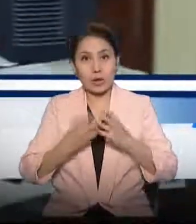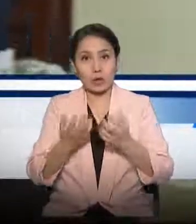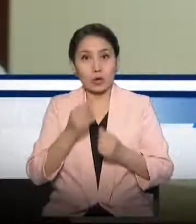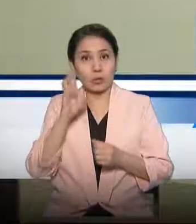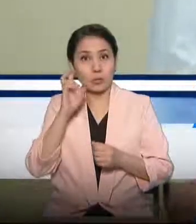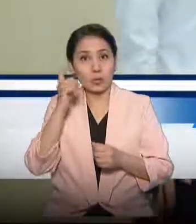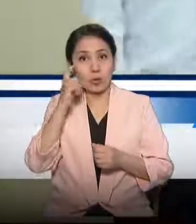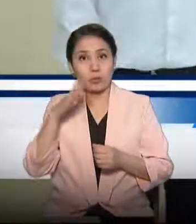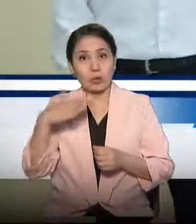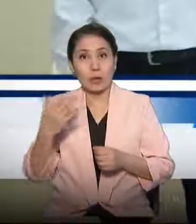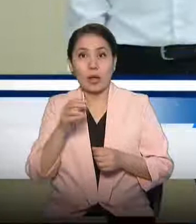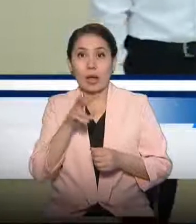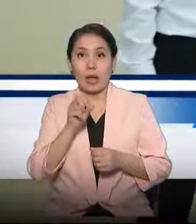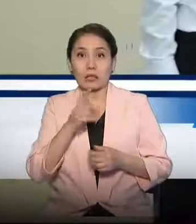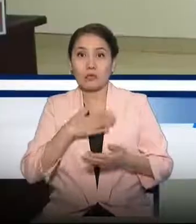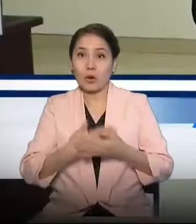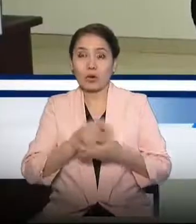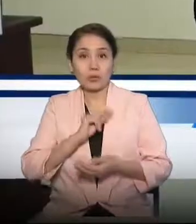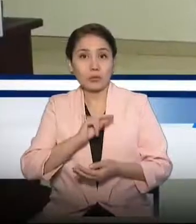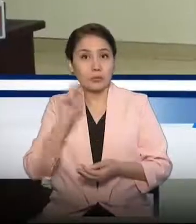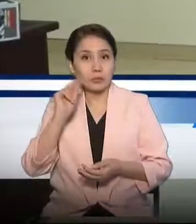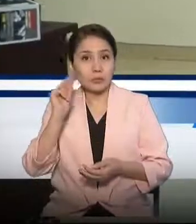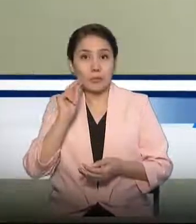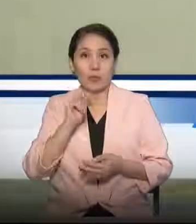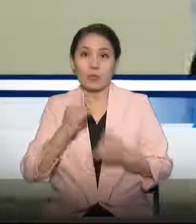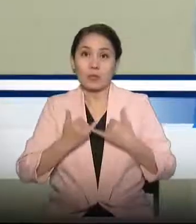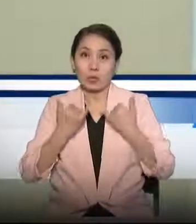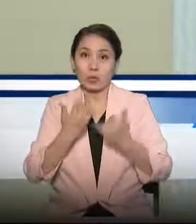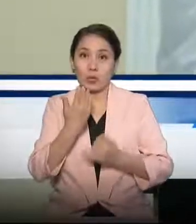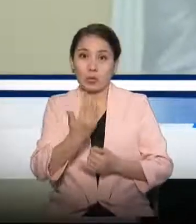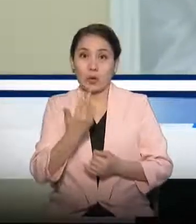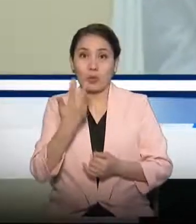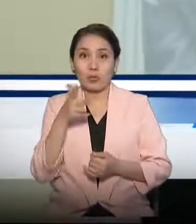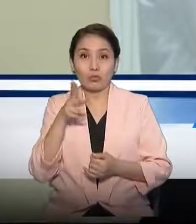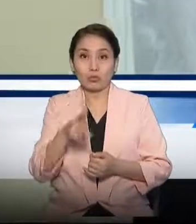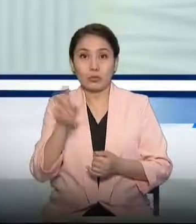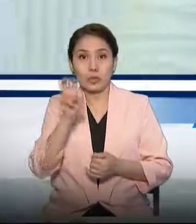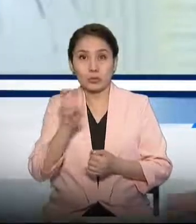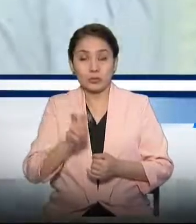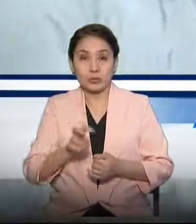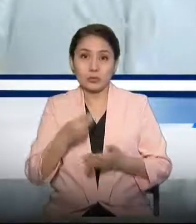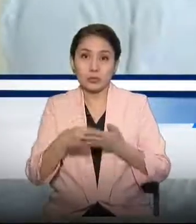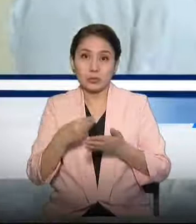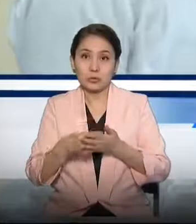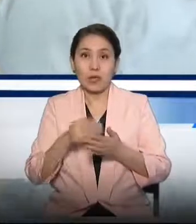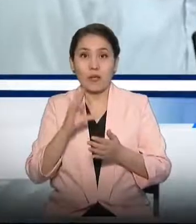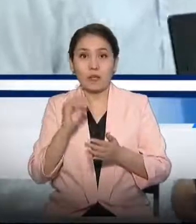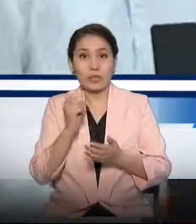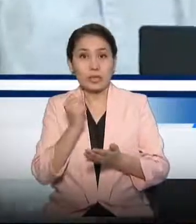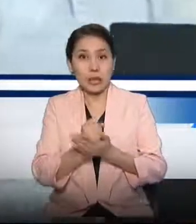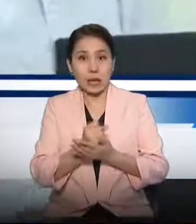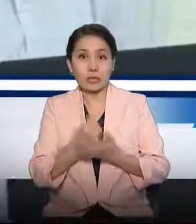viloyati hokimligi tomonidan Lazizbekning faol va tashabbuskorligi munosib e'tirof etilib, unga 3000 AQSh dollari qiymatidagi xorijiy viza karta